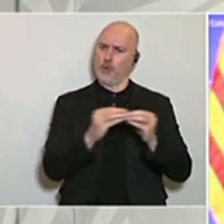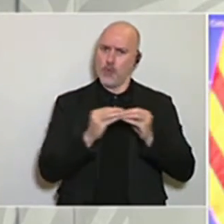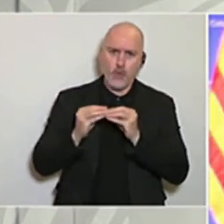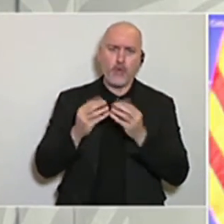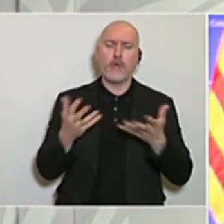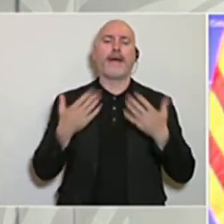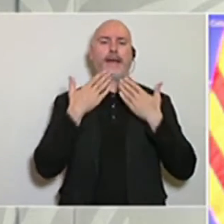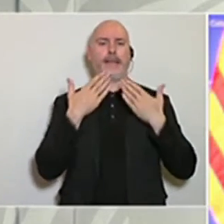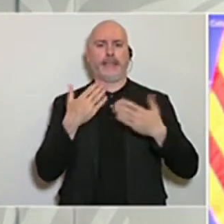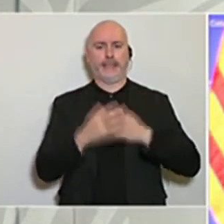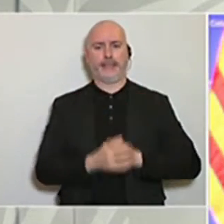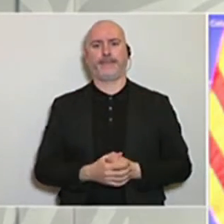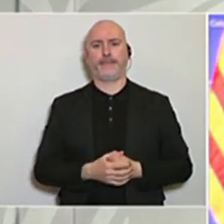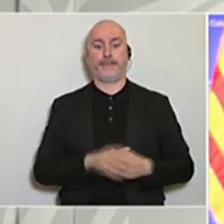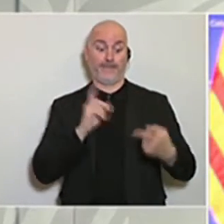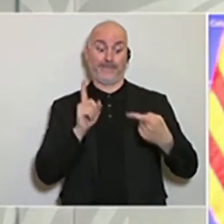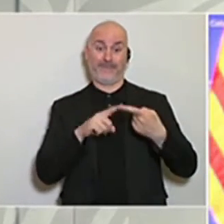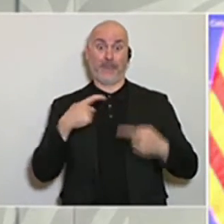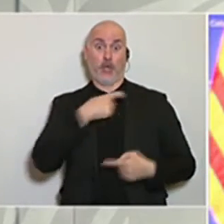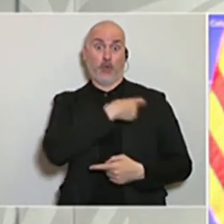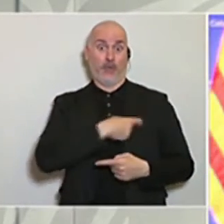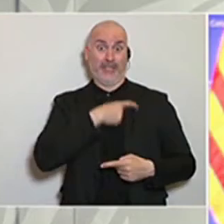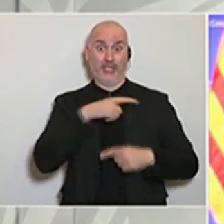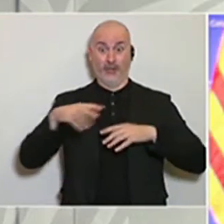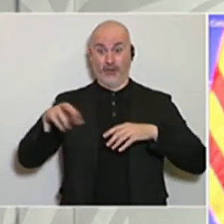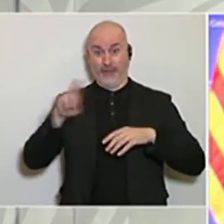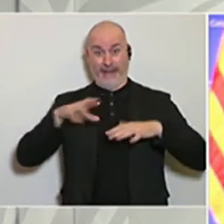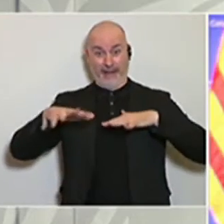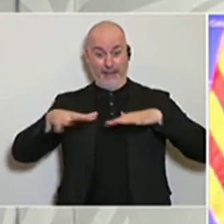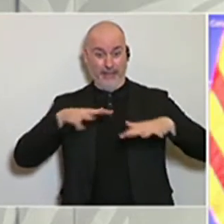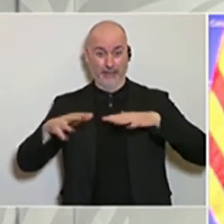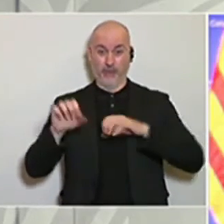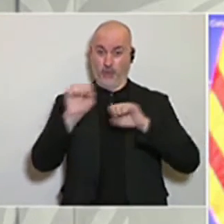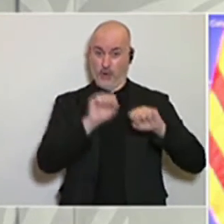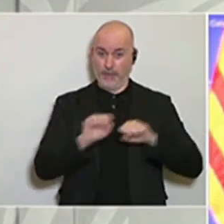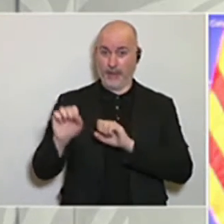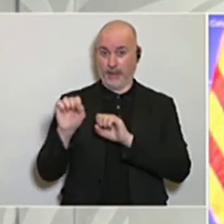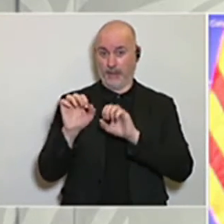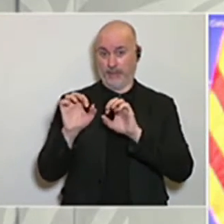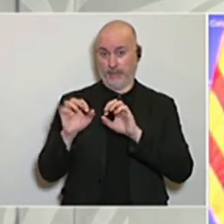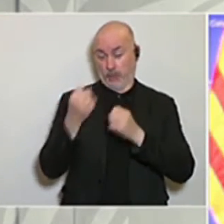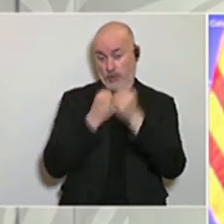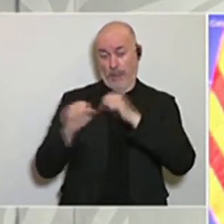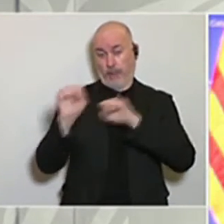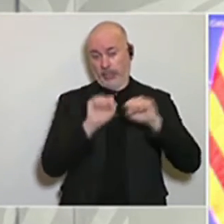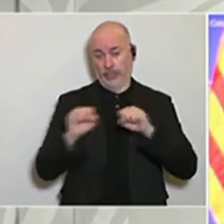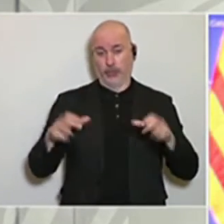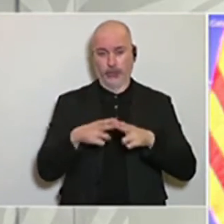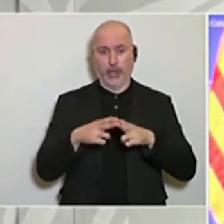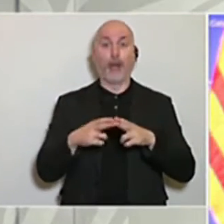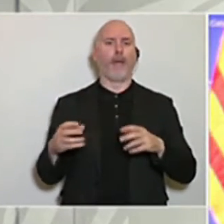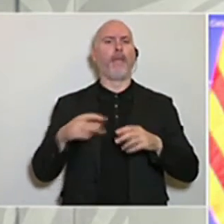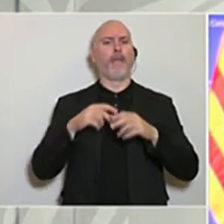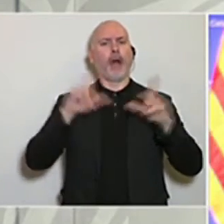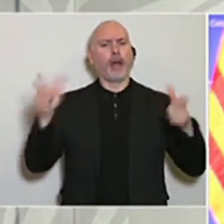Bé, pel que fa a la Comissió de Reactivació Econòmica i Protecció Social, es va reunint setmanalment. Setmanalment es reuneix el comitè tècnic i es